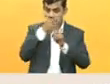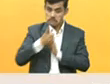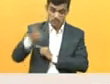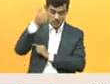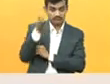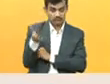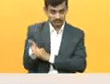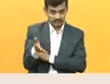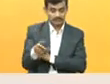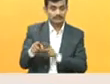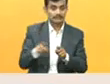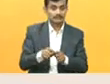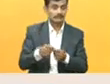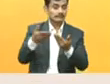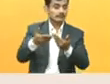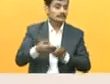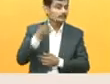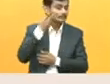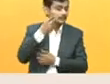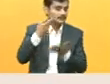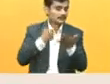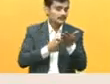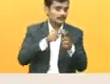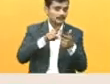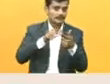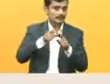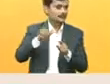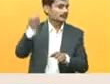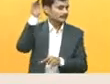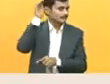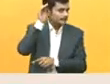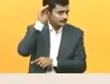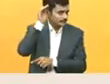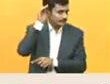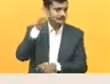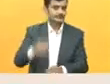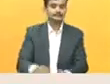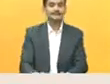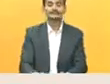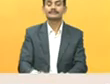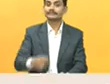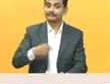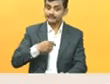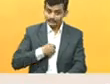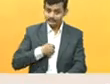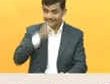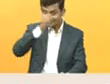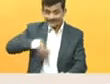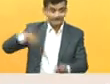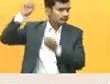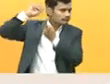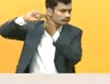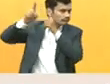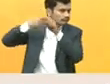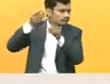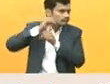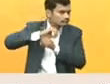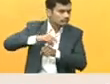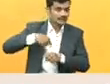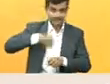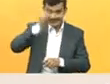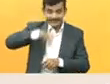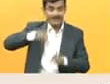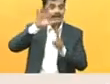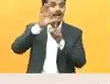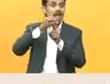थे। आइए डॉक्टर राजेंद्र प्रसाद जी को सुनते हैं। हमारा इतिहास बताता है और हमारी संस्कृति